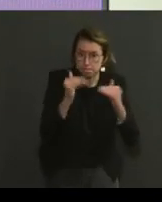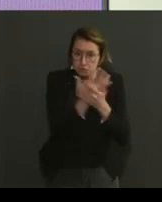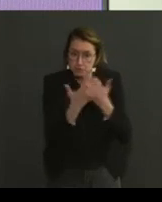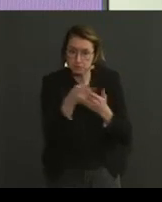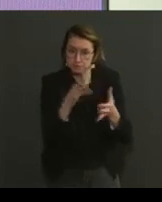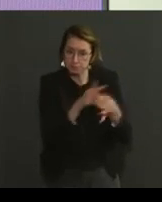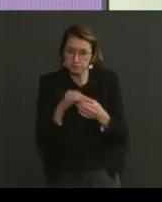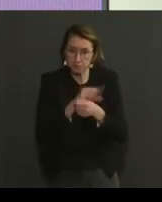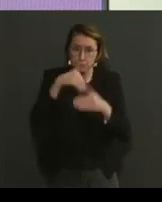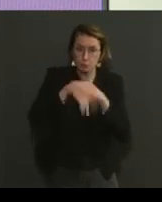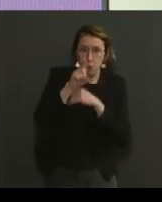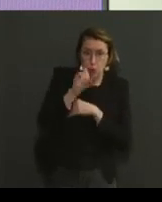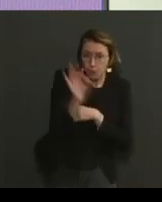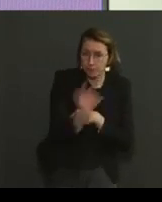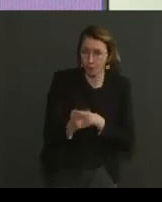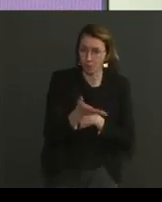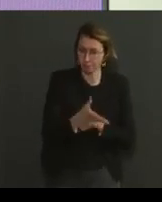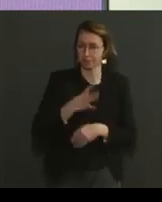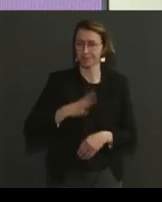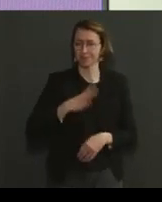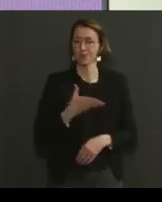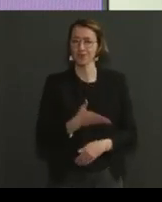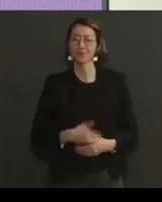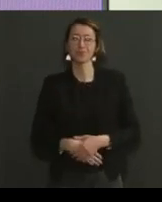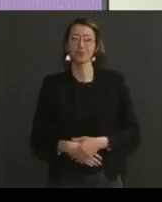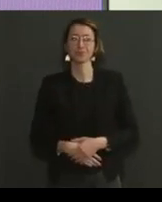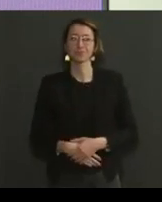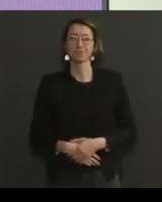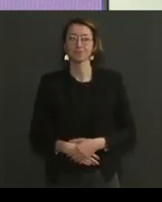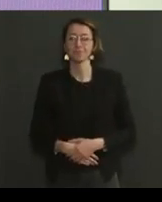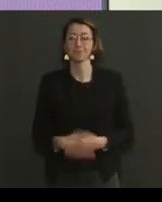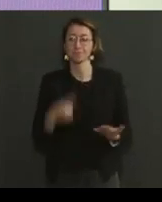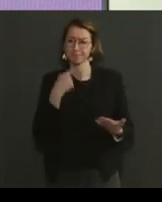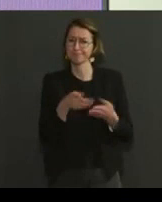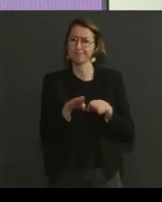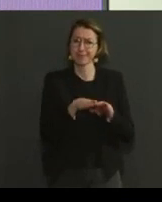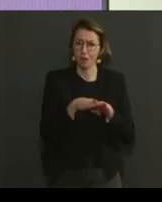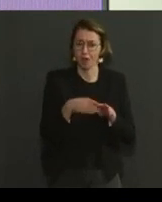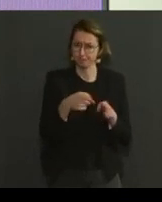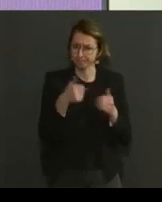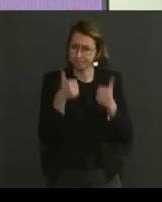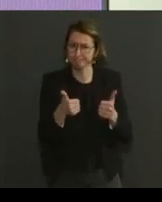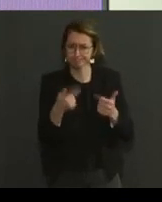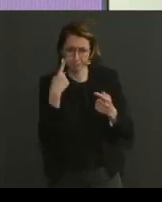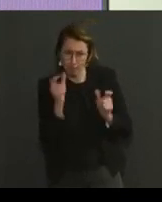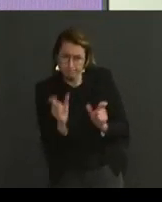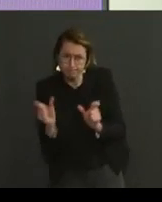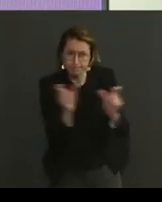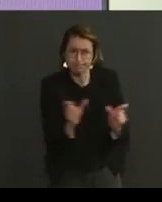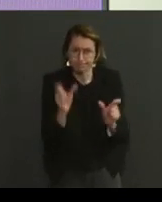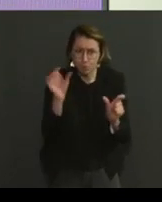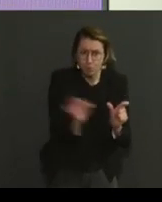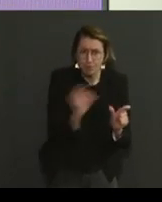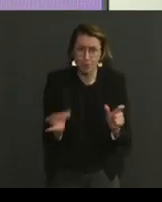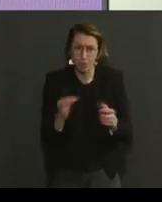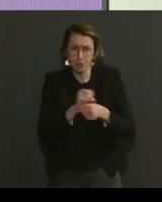fonction éventuellement non seulement de constatation épidémiologique, mais si on se rend compte que l'excrétion virale devient plus importante, cela peut être un